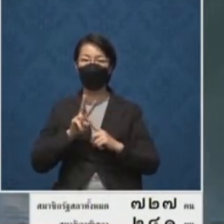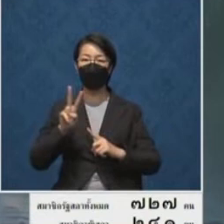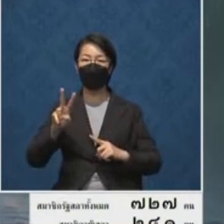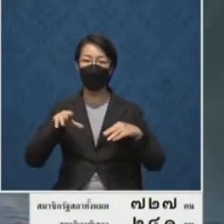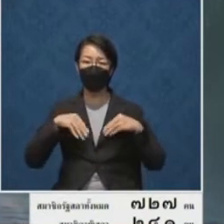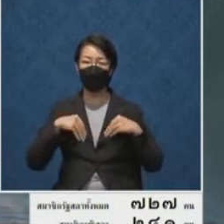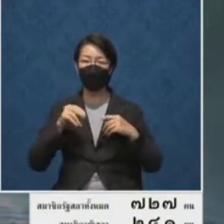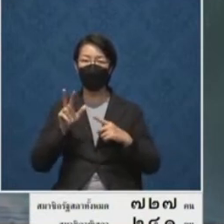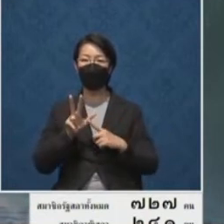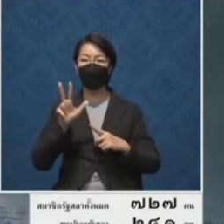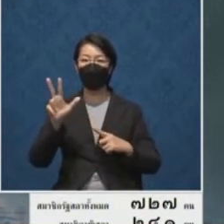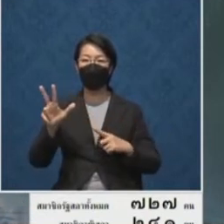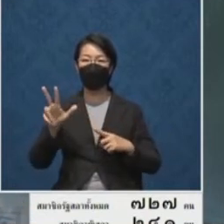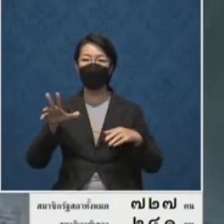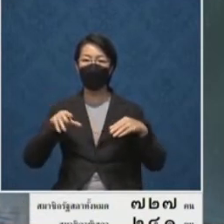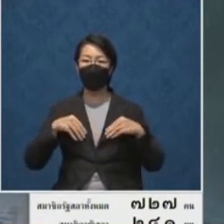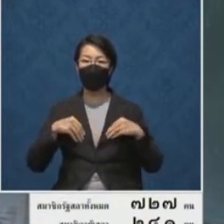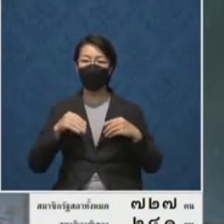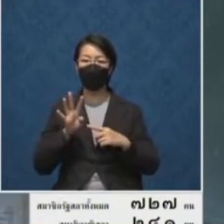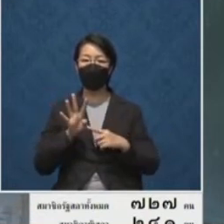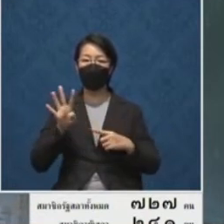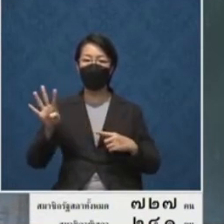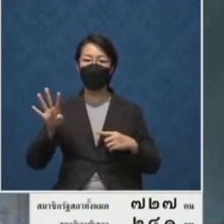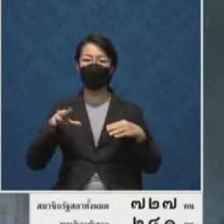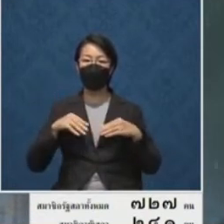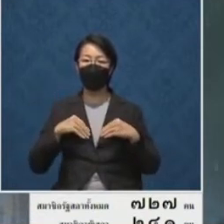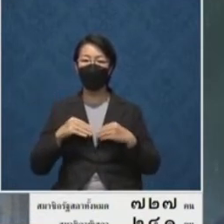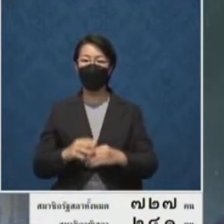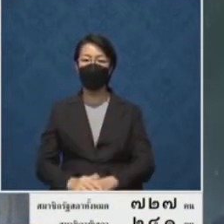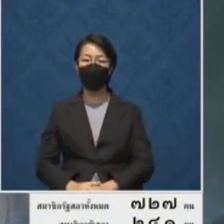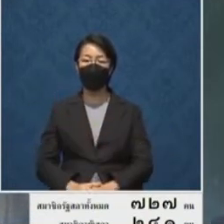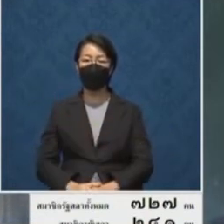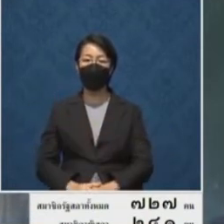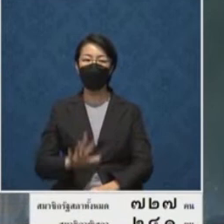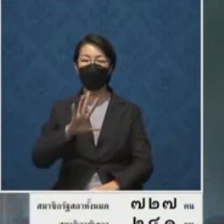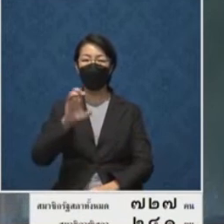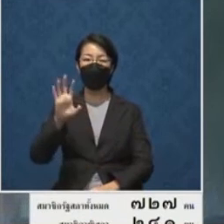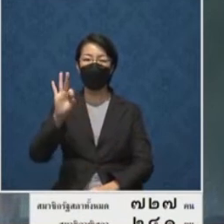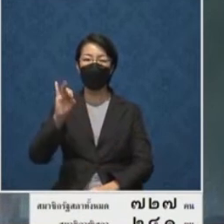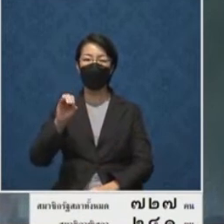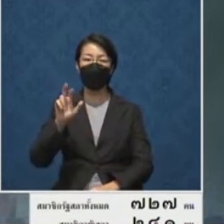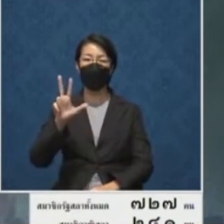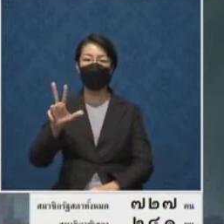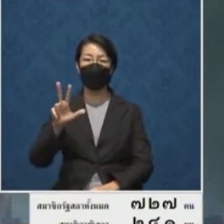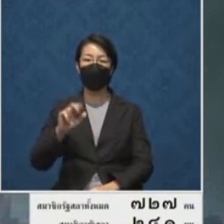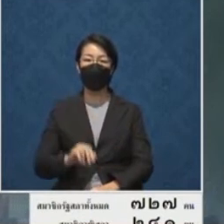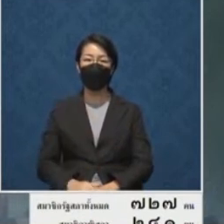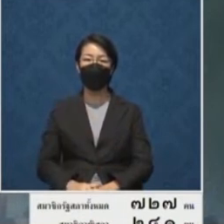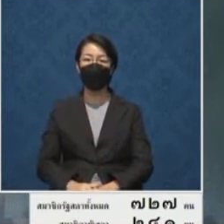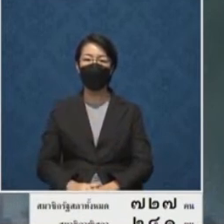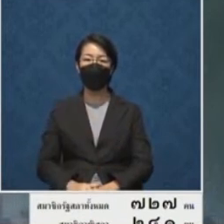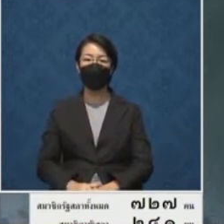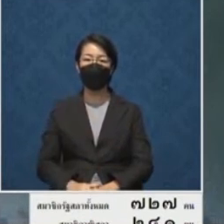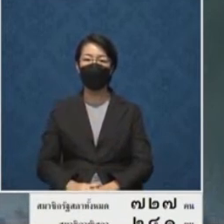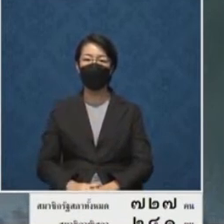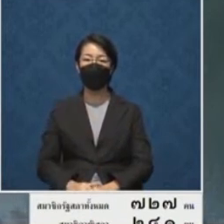รับหลักการ3รับหลักการและ4รับหลักการครับ 593นายสาธิตวงหนองเต